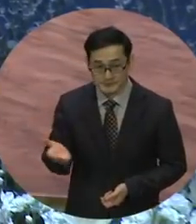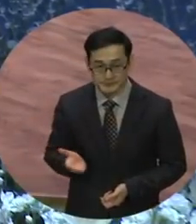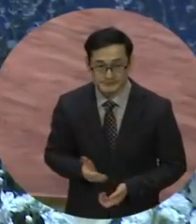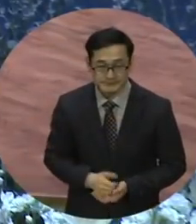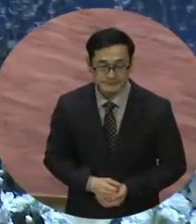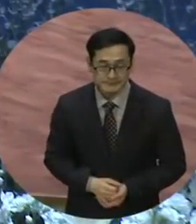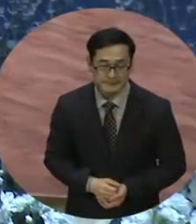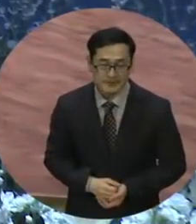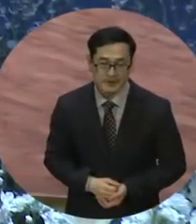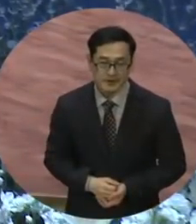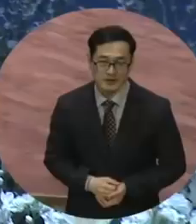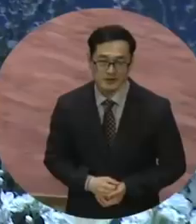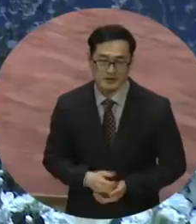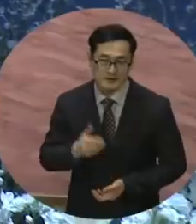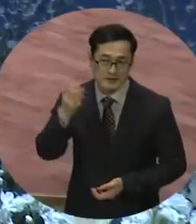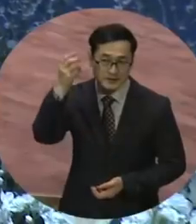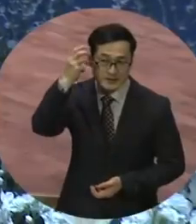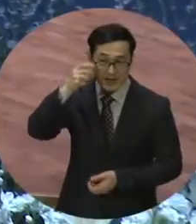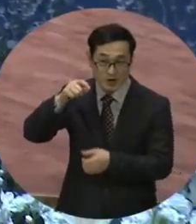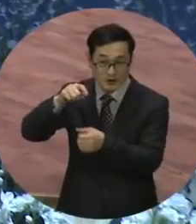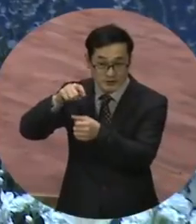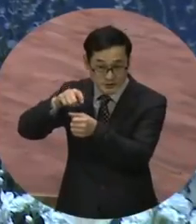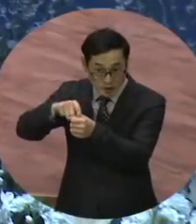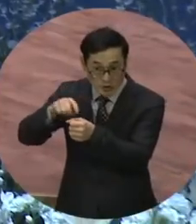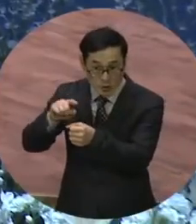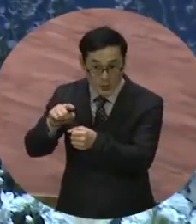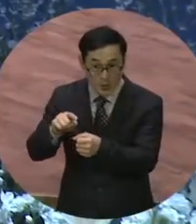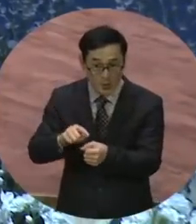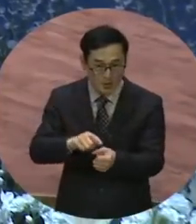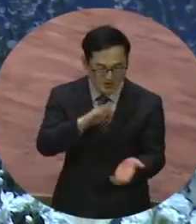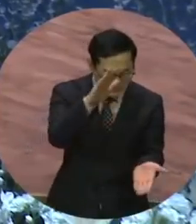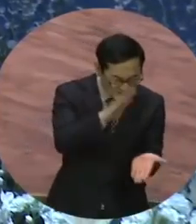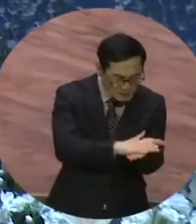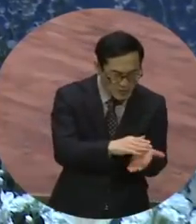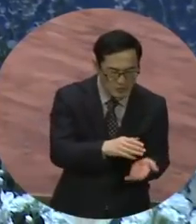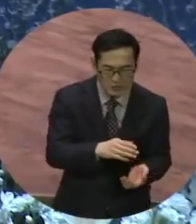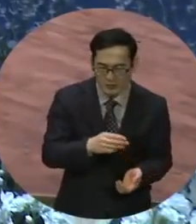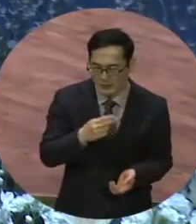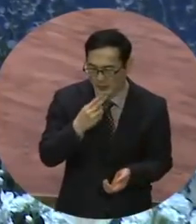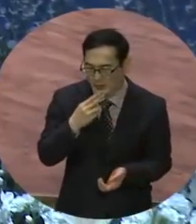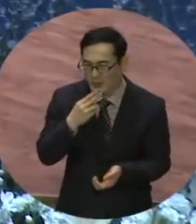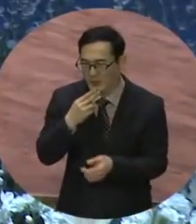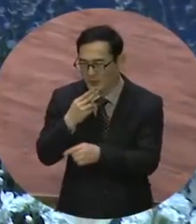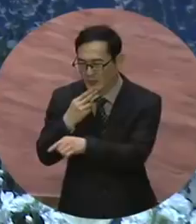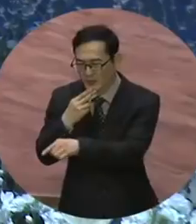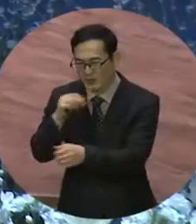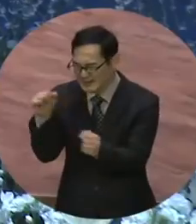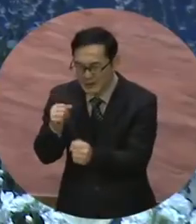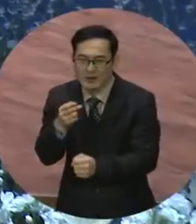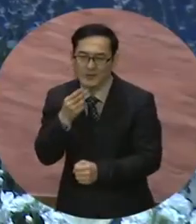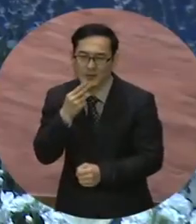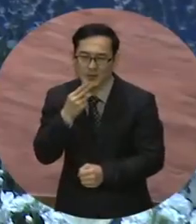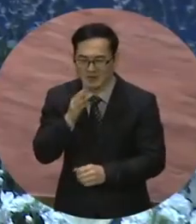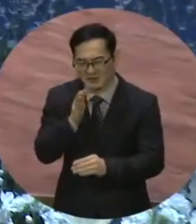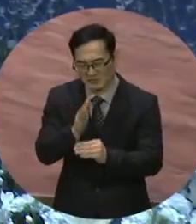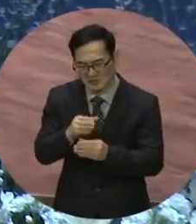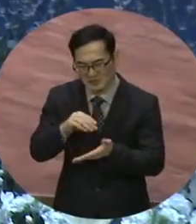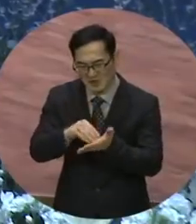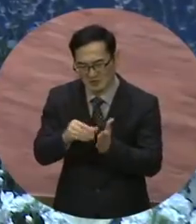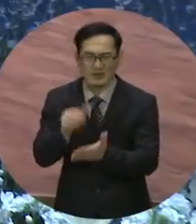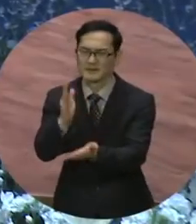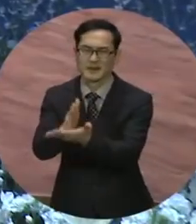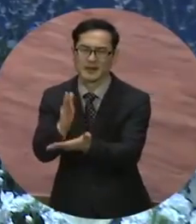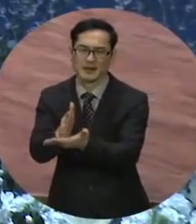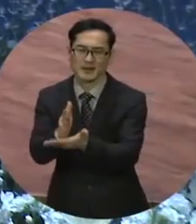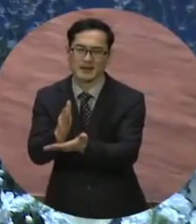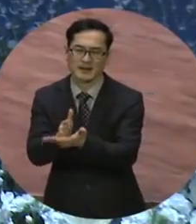우리는요 영적인 이 무난히 시대의 삶에서 완전히 벗어나서 섬이의 삶으로 바꾸시기 바랍니다. 섬이